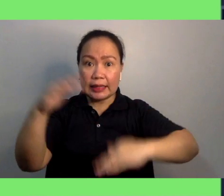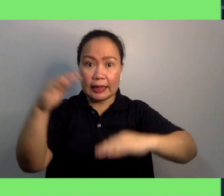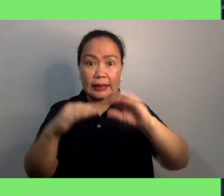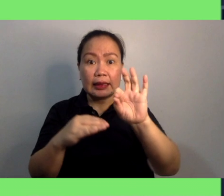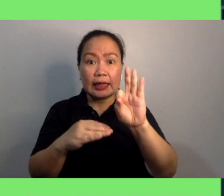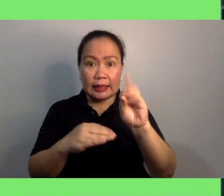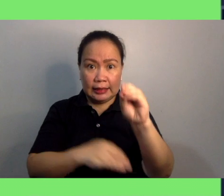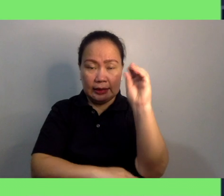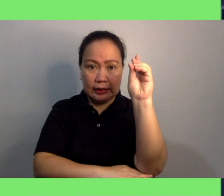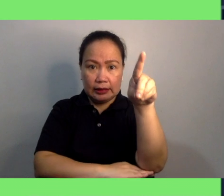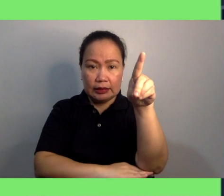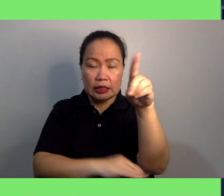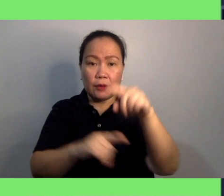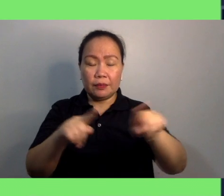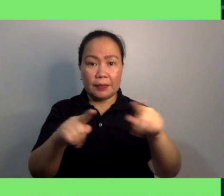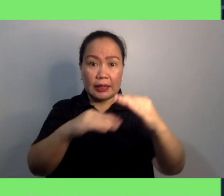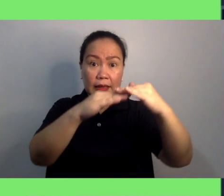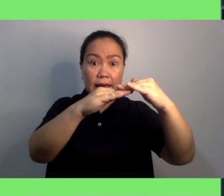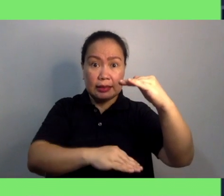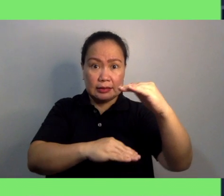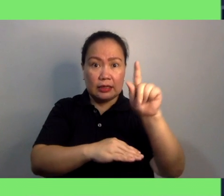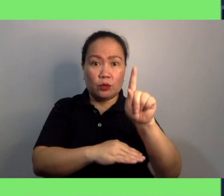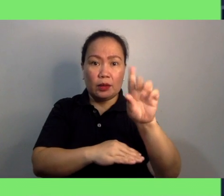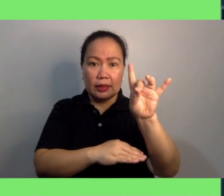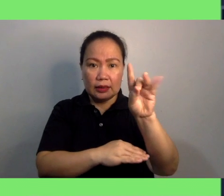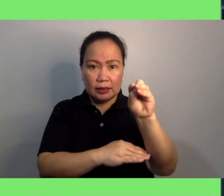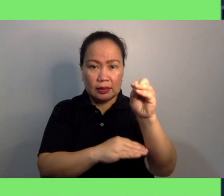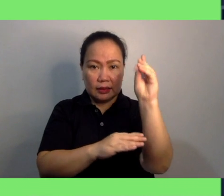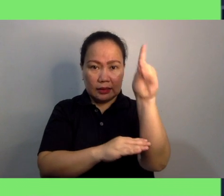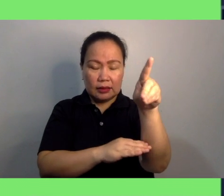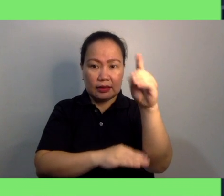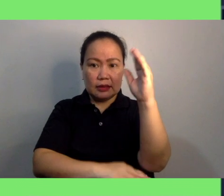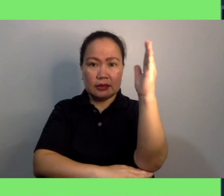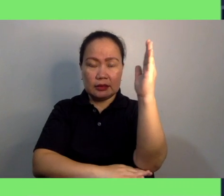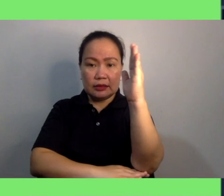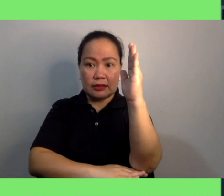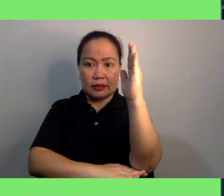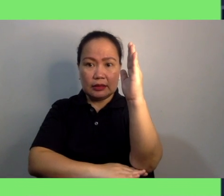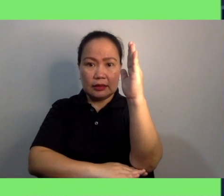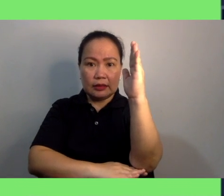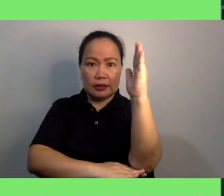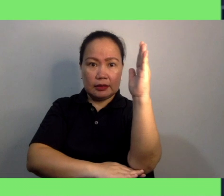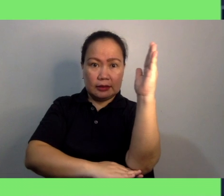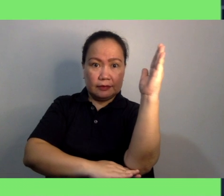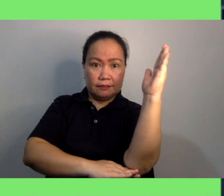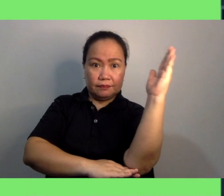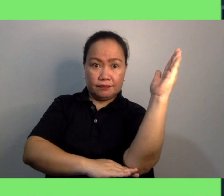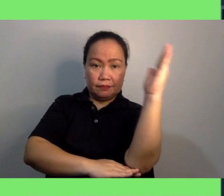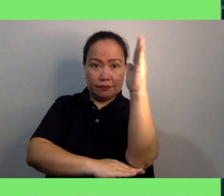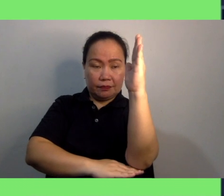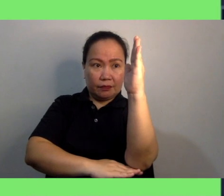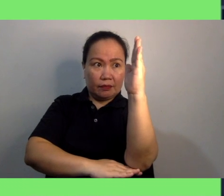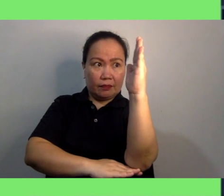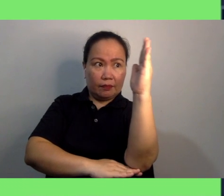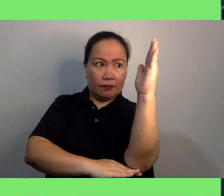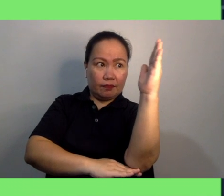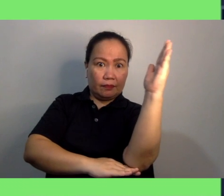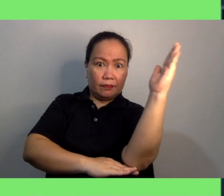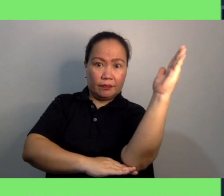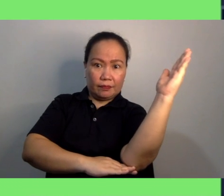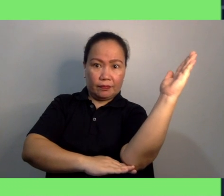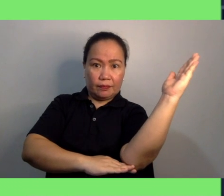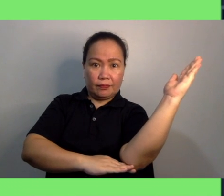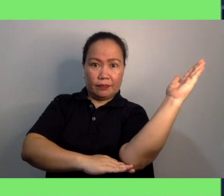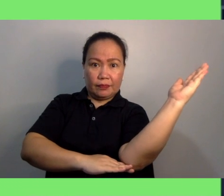180 degrees. So, ito yung, ang measure niya ay lampas na sa kalahati. So, kung ito yung initial side mo,